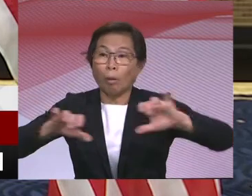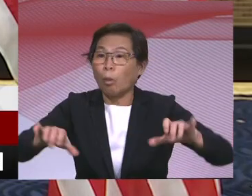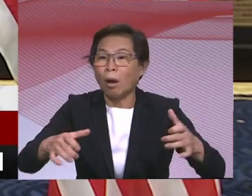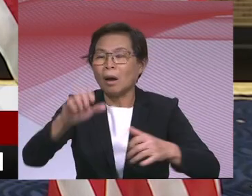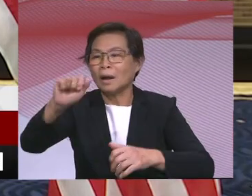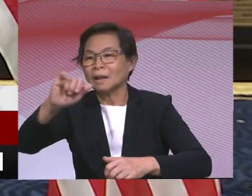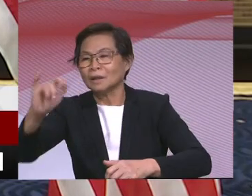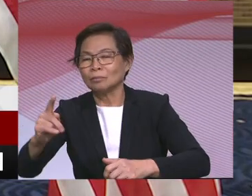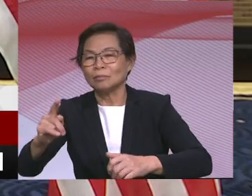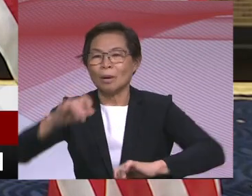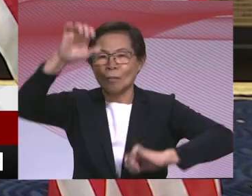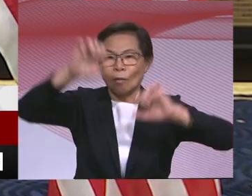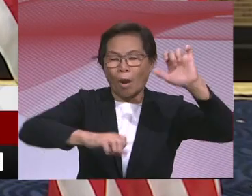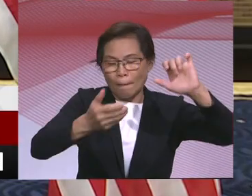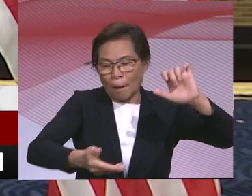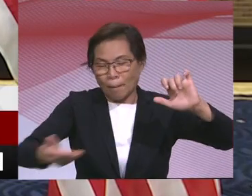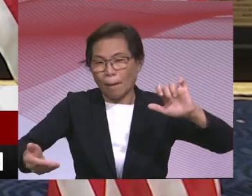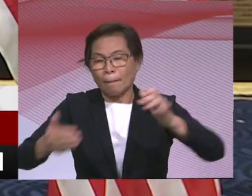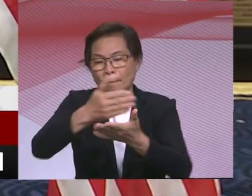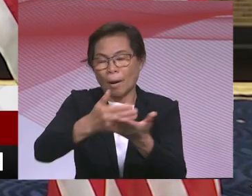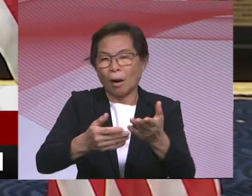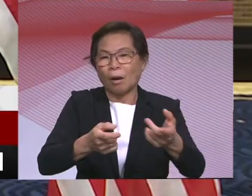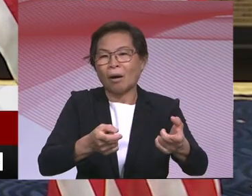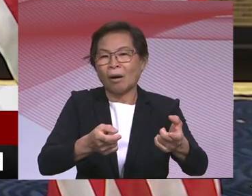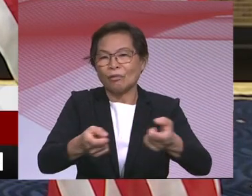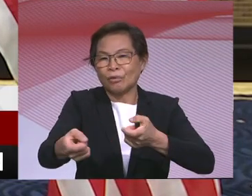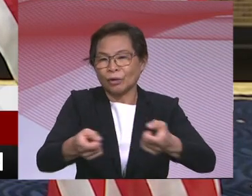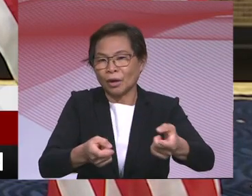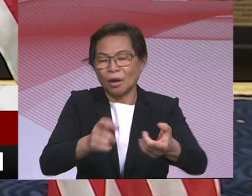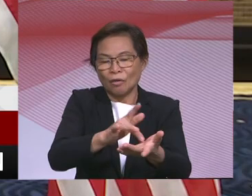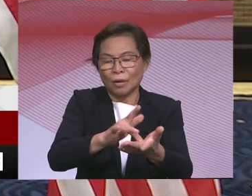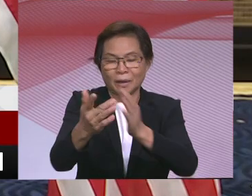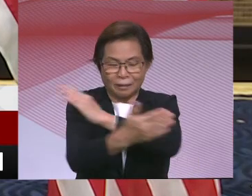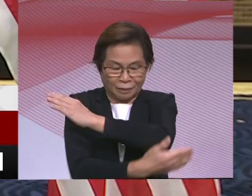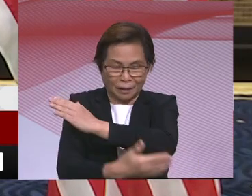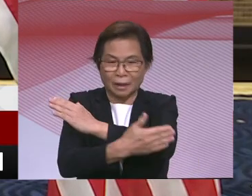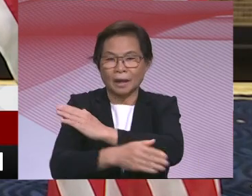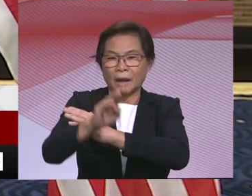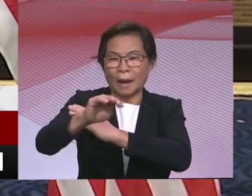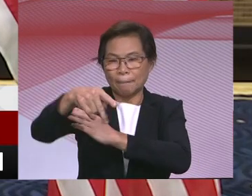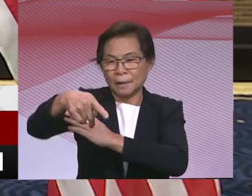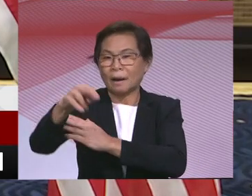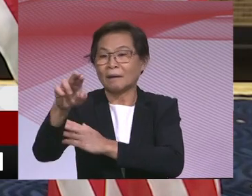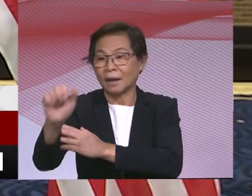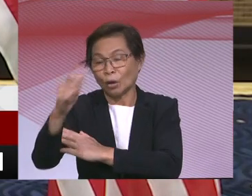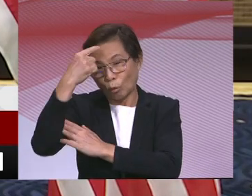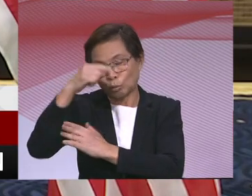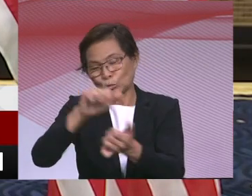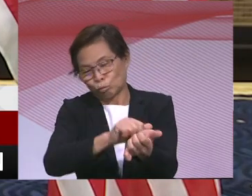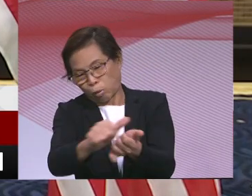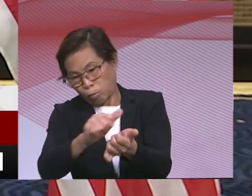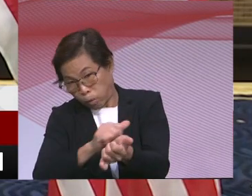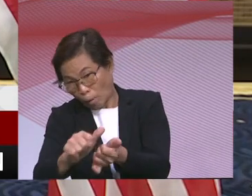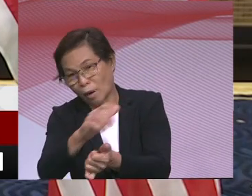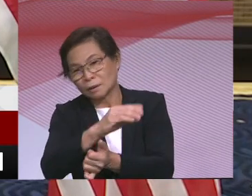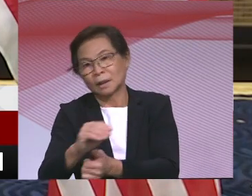delapan kuasa penilaian produk bagian regulatory famous negara Empire untuk kelulusan